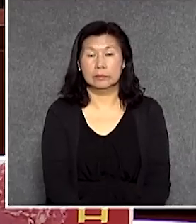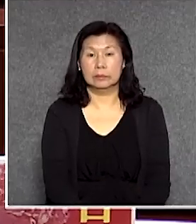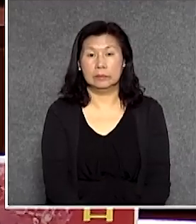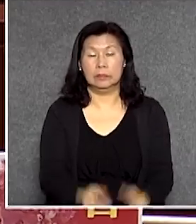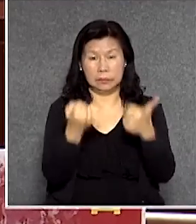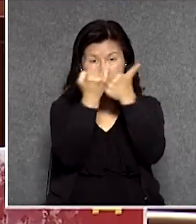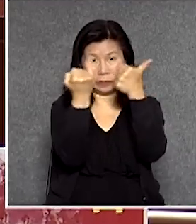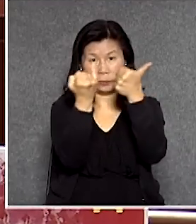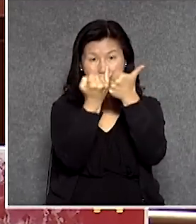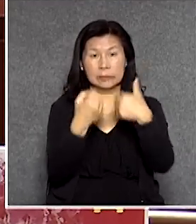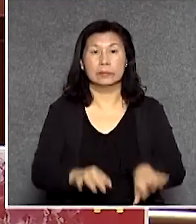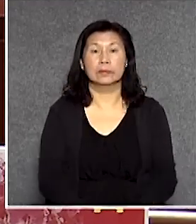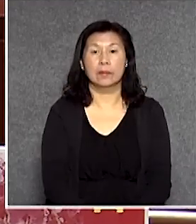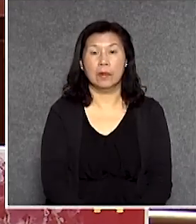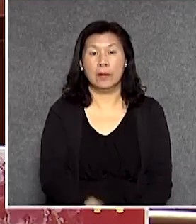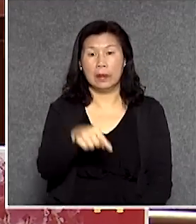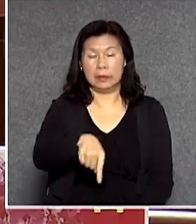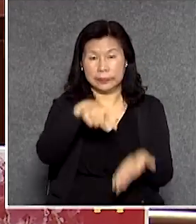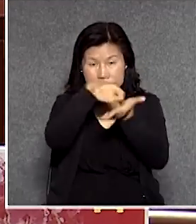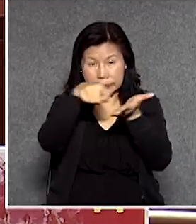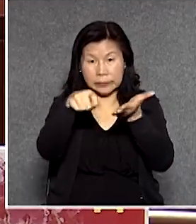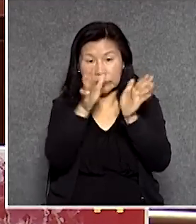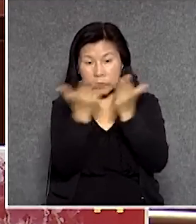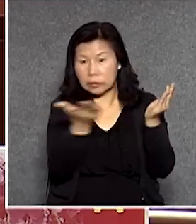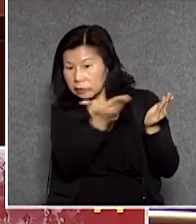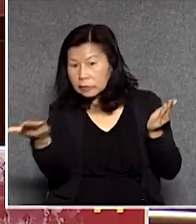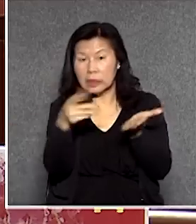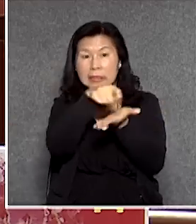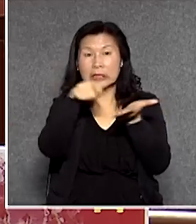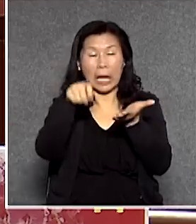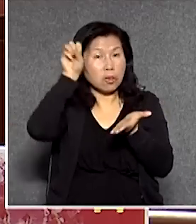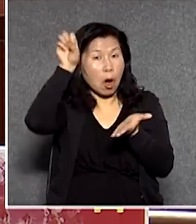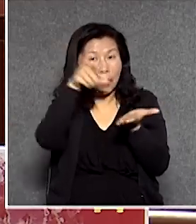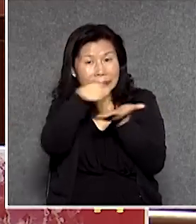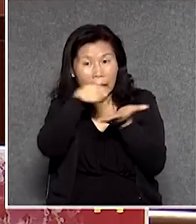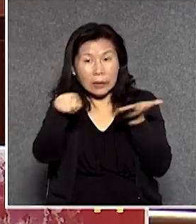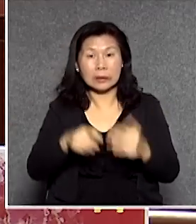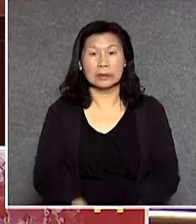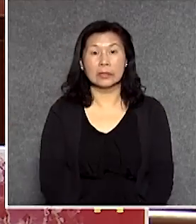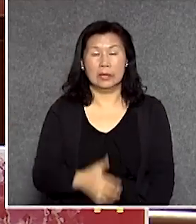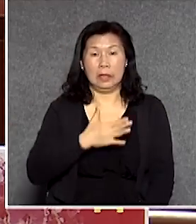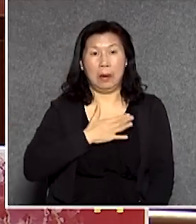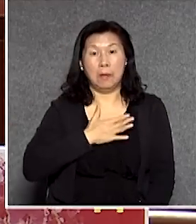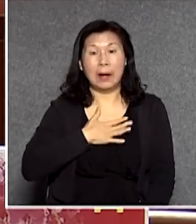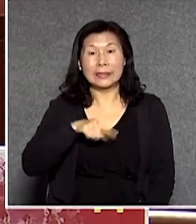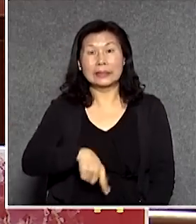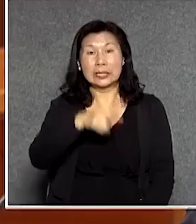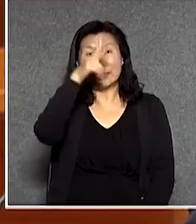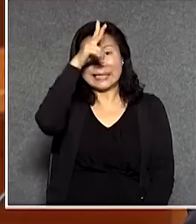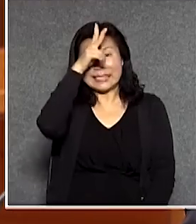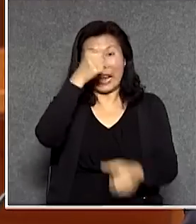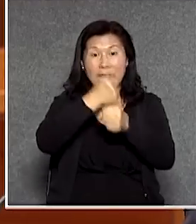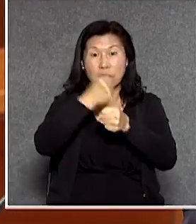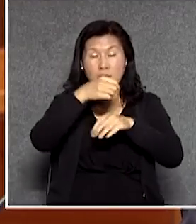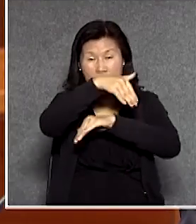學生在這裡寫幾篇文章，害怕要在施政報告他親